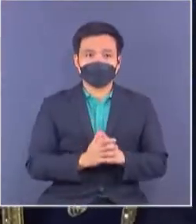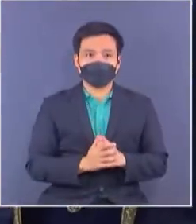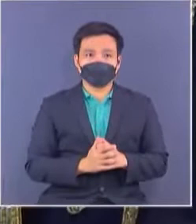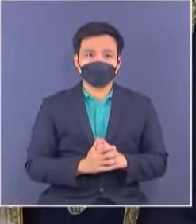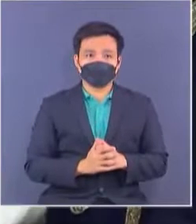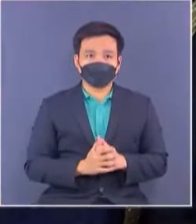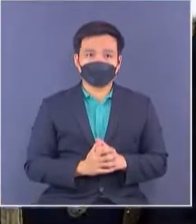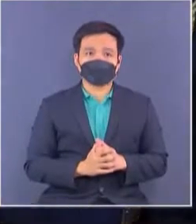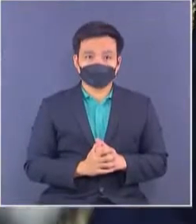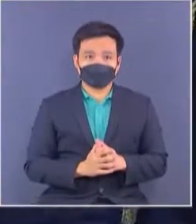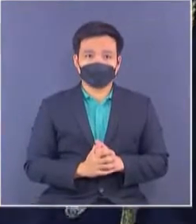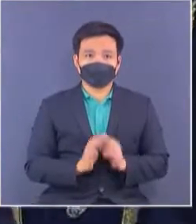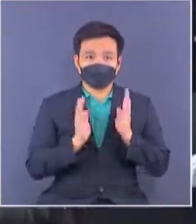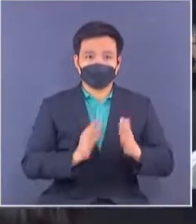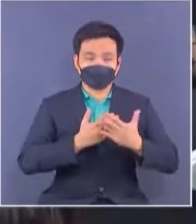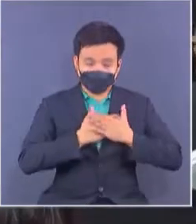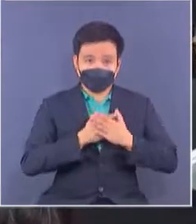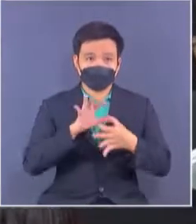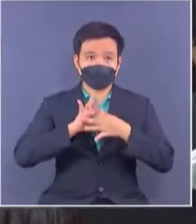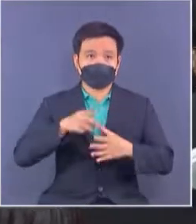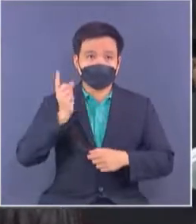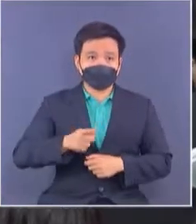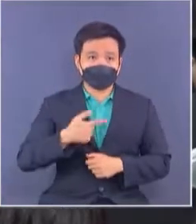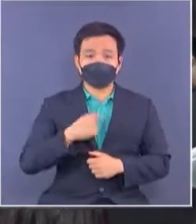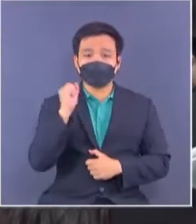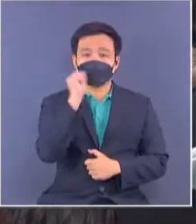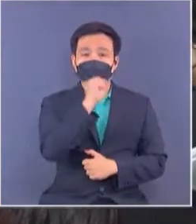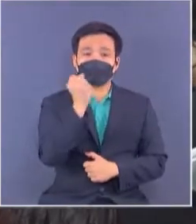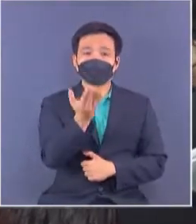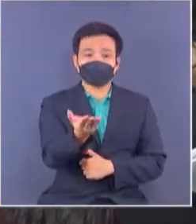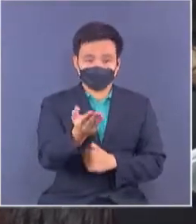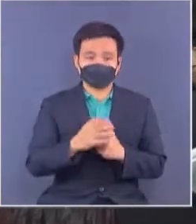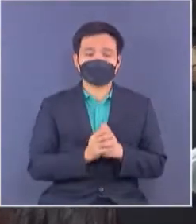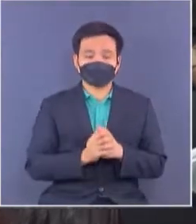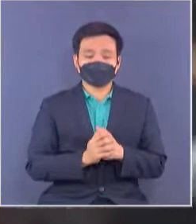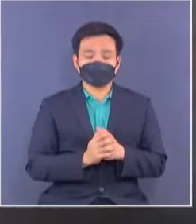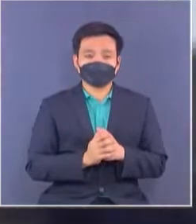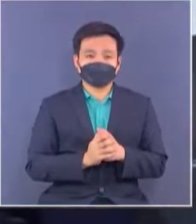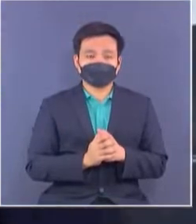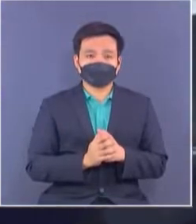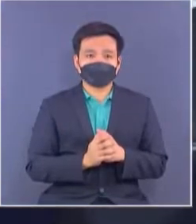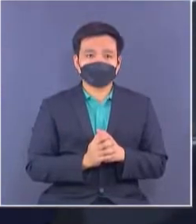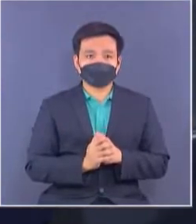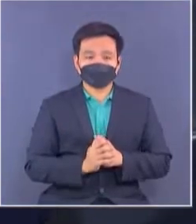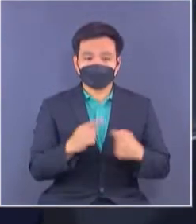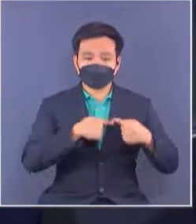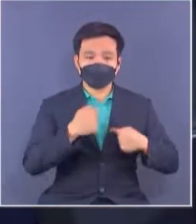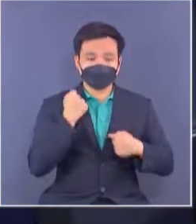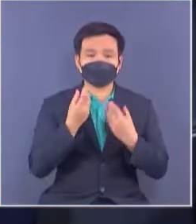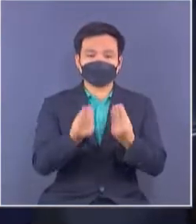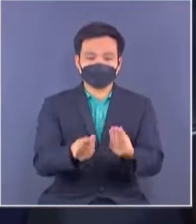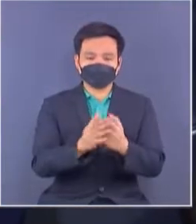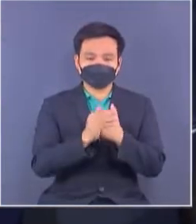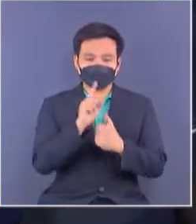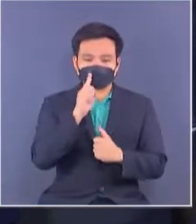ทำเอาเหล่าแฟนคลับเป็นห่วงแล้วก็ส่งกำลังใจให้กับนักร้องหนุ่มชีวอนสมาชิกบอยแบนด์เคป๊อปซูเปอร์จูเนียร์กันเป็นจำนวนมากนะคะหลังตรวจพบเชื้อโ